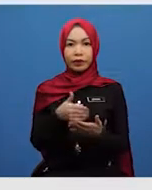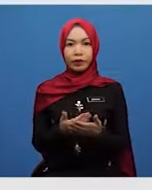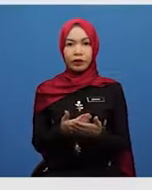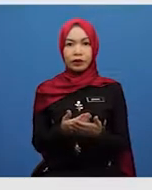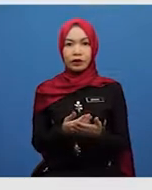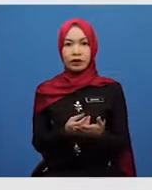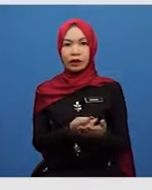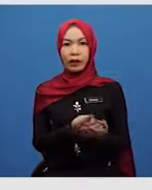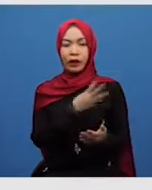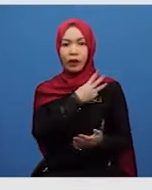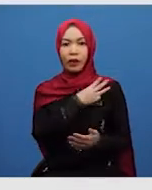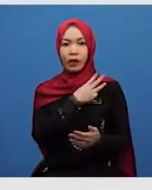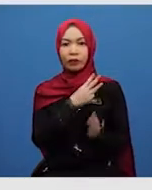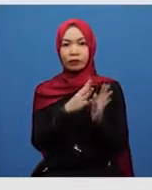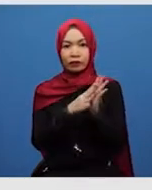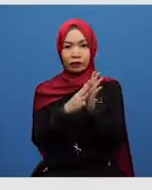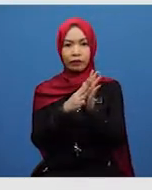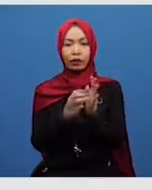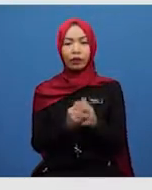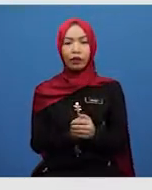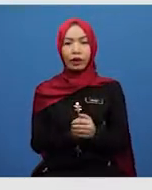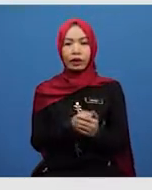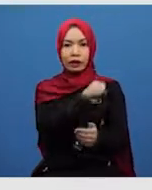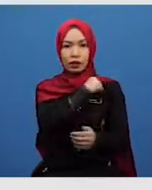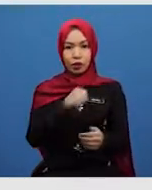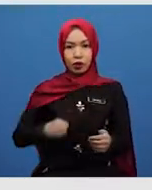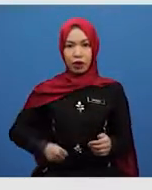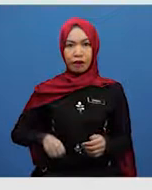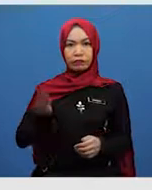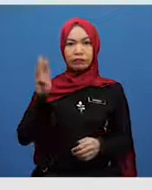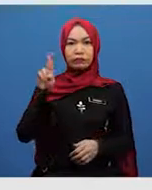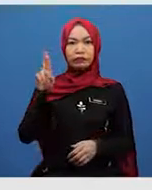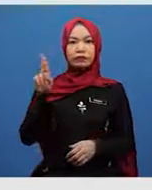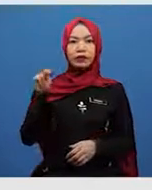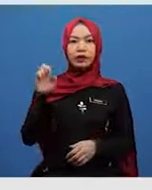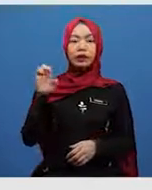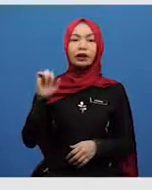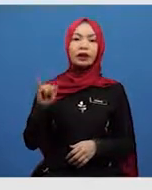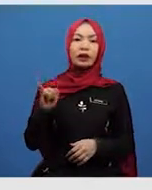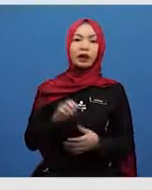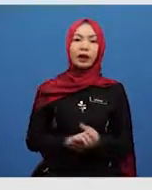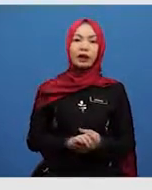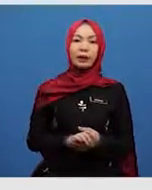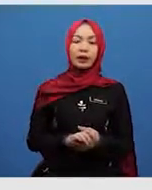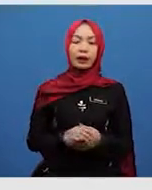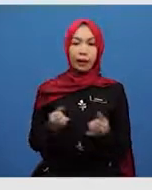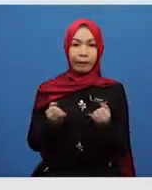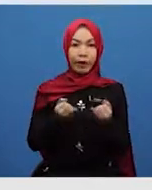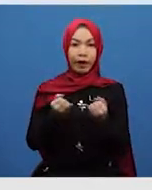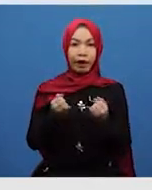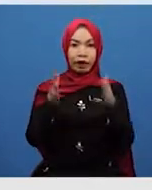di kawasan pedalaman Serawak bule.di takbir oleh orang kaya atau Oke seperti